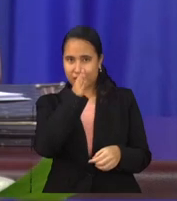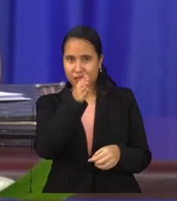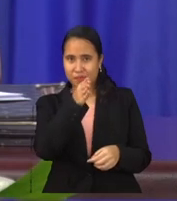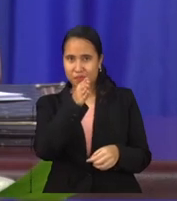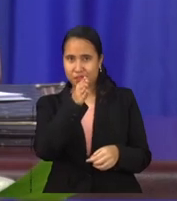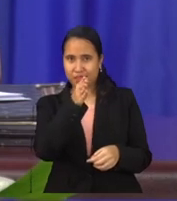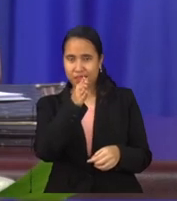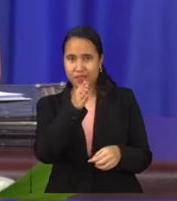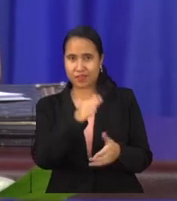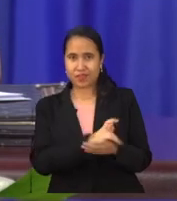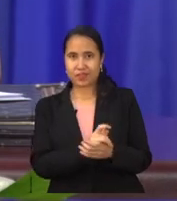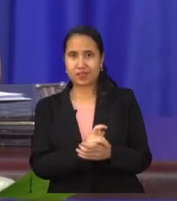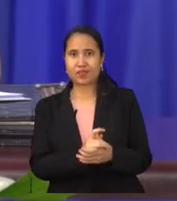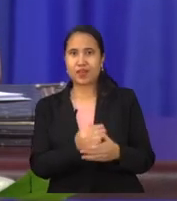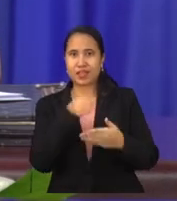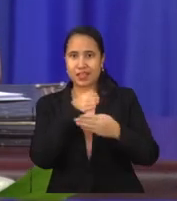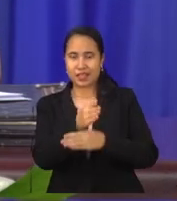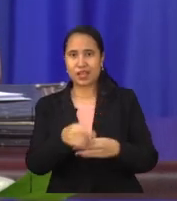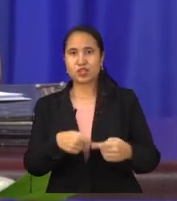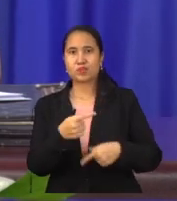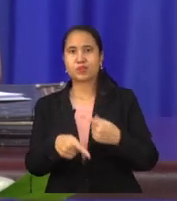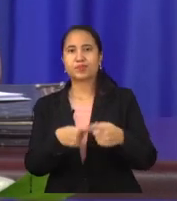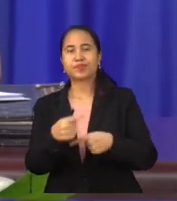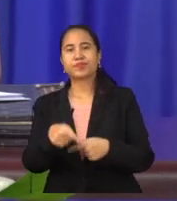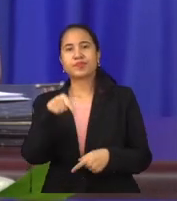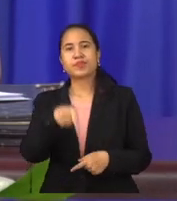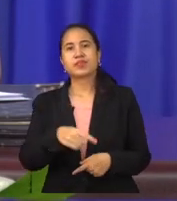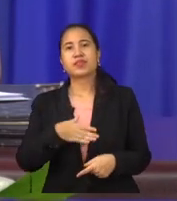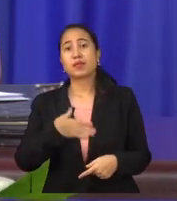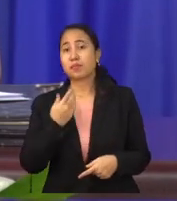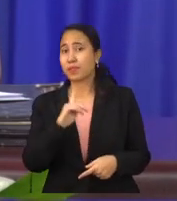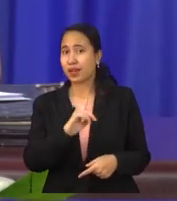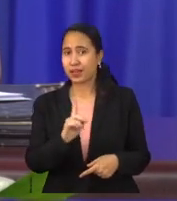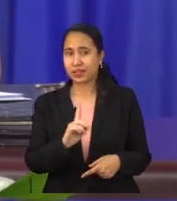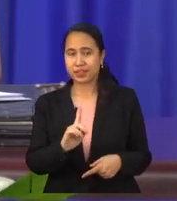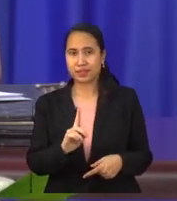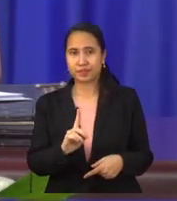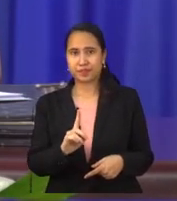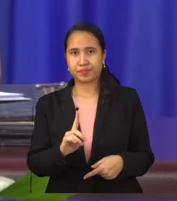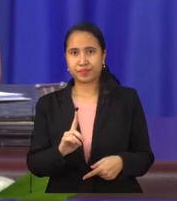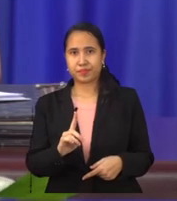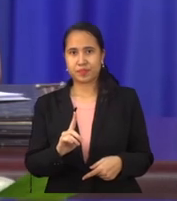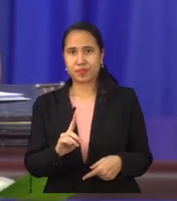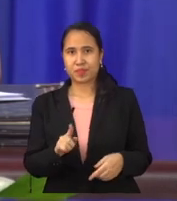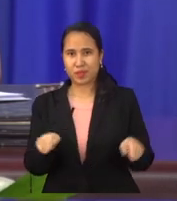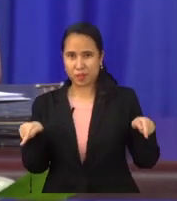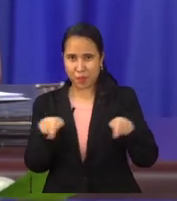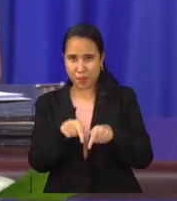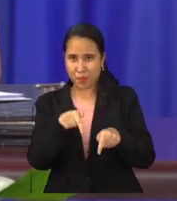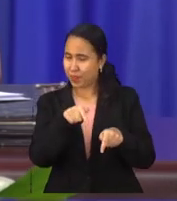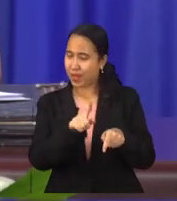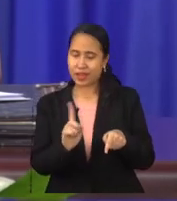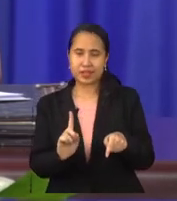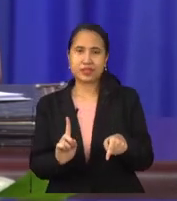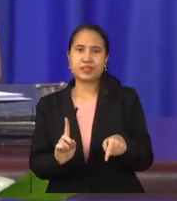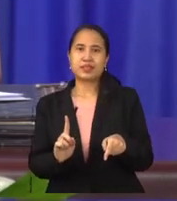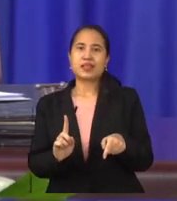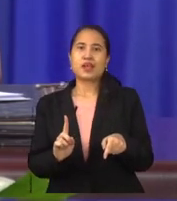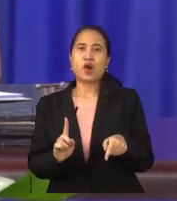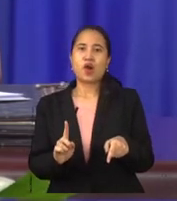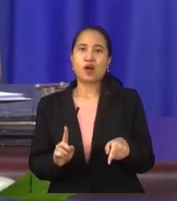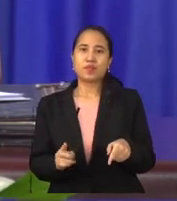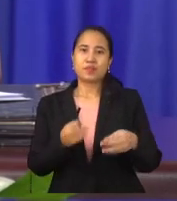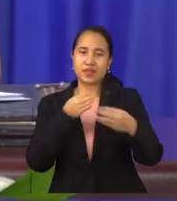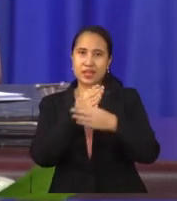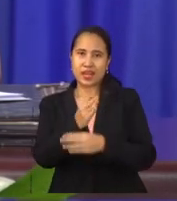van het rechtsproces. Dit verbod op beïnvloeding is ook niet beperkt tot een bepaalde fase van het rechtsproces